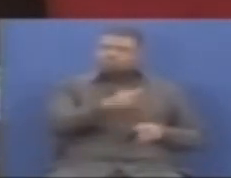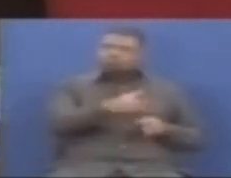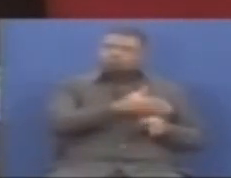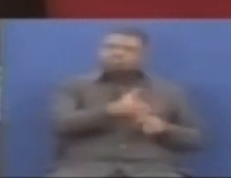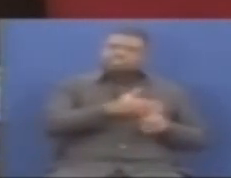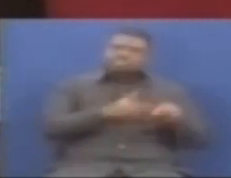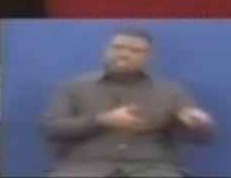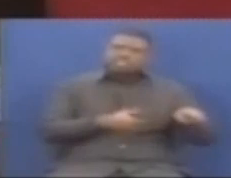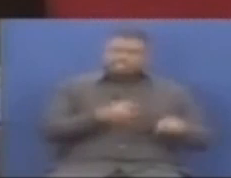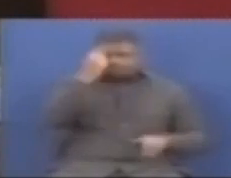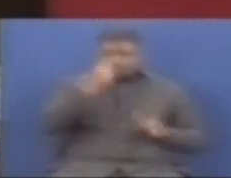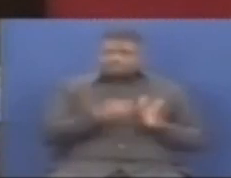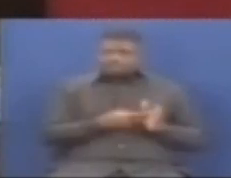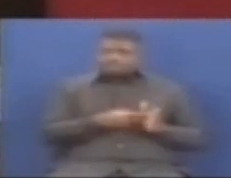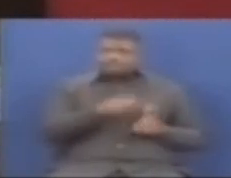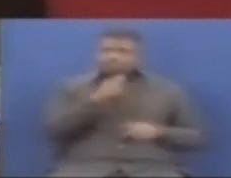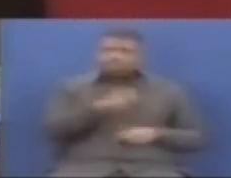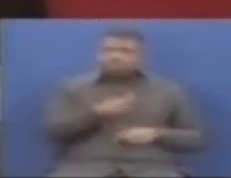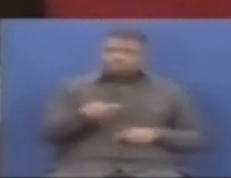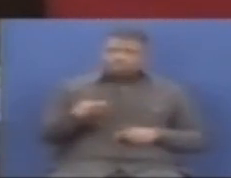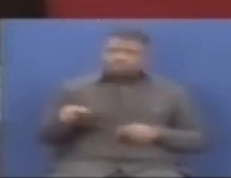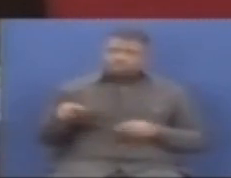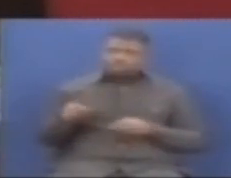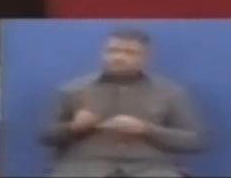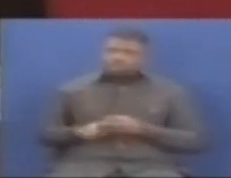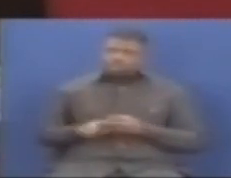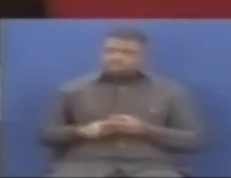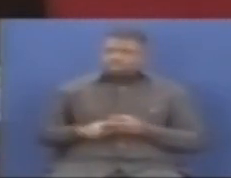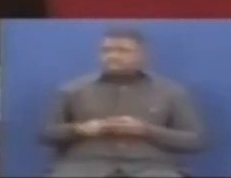Mheshimiwa Naibu Waziri wa Viwanda na Biashara, majibu.